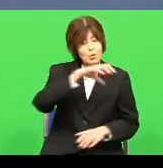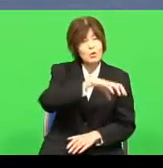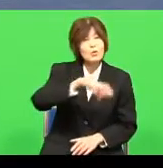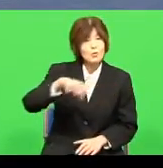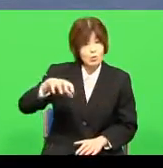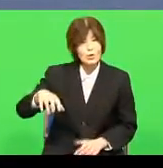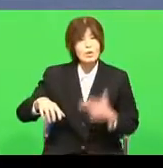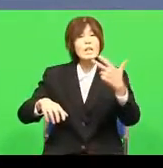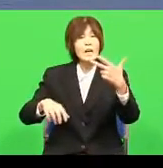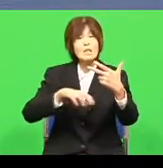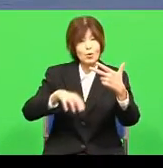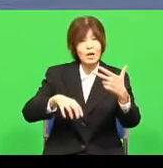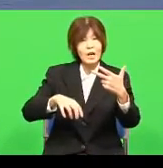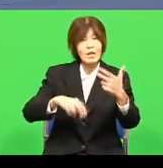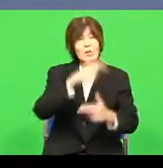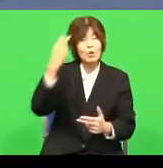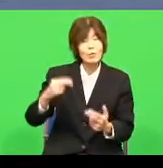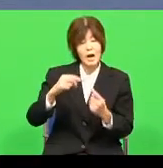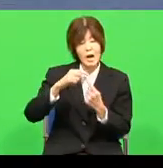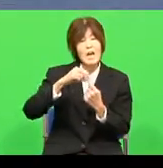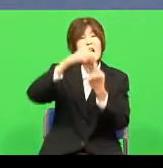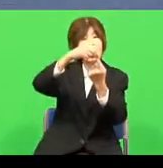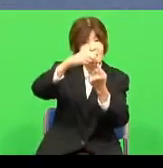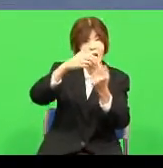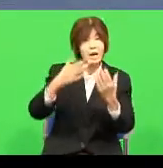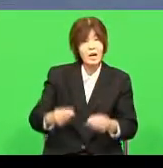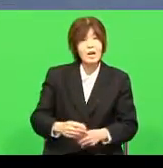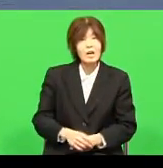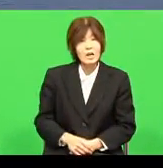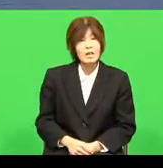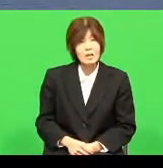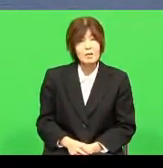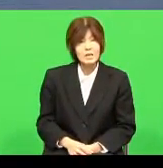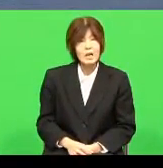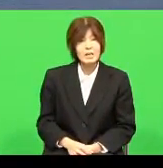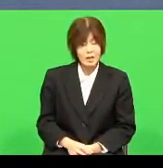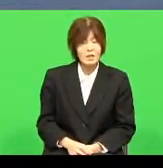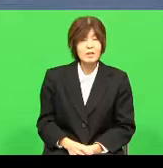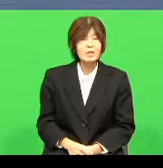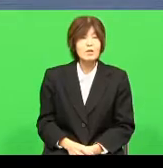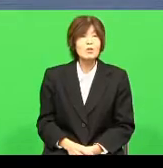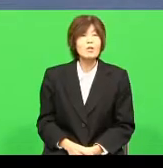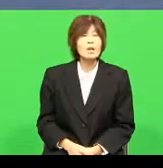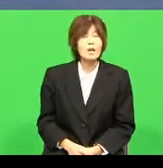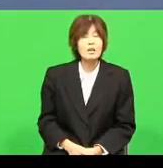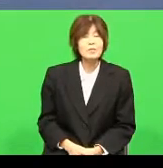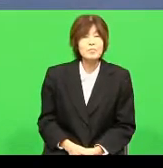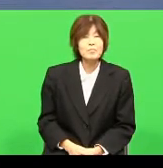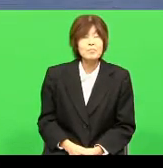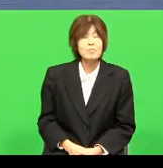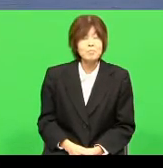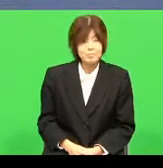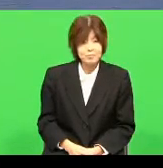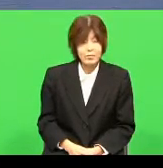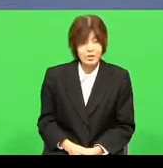全国で7カ所しかいいろなかった大正の1カ所に1件でなかったということ